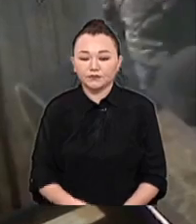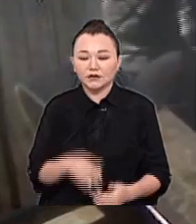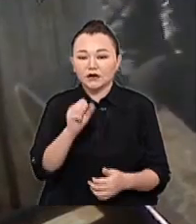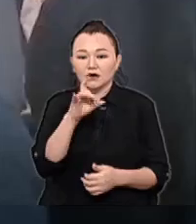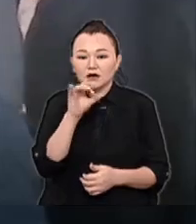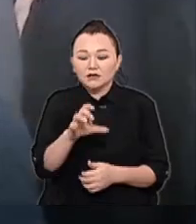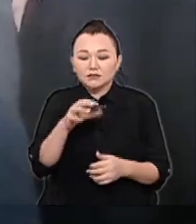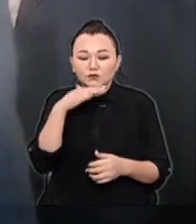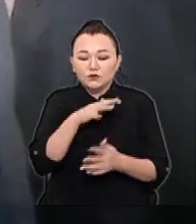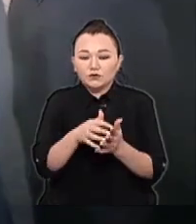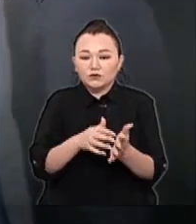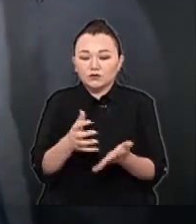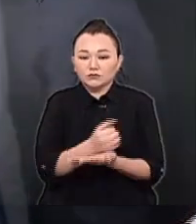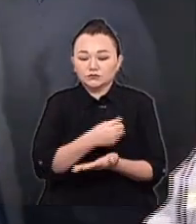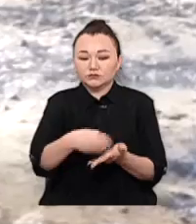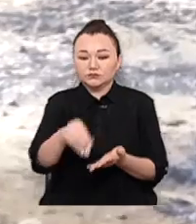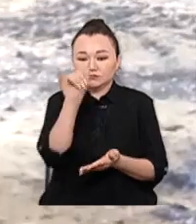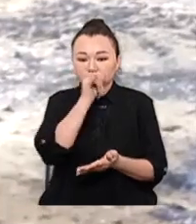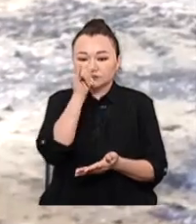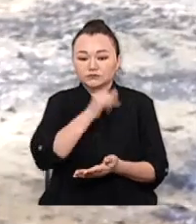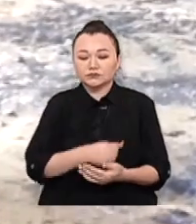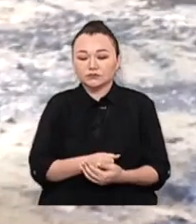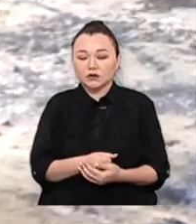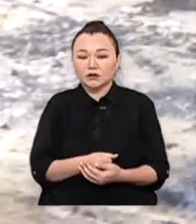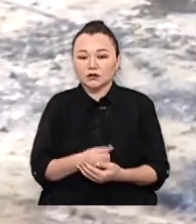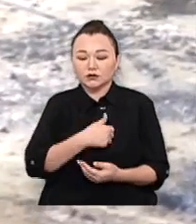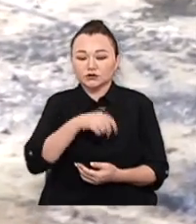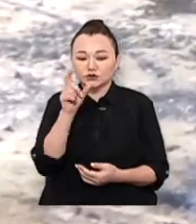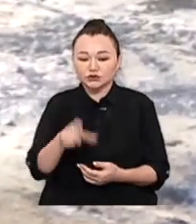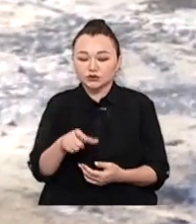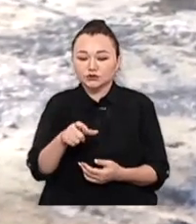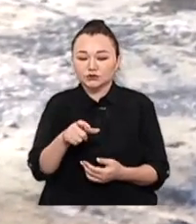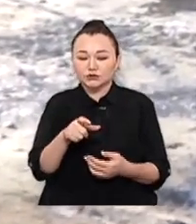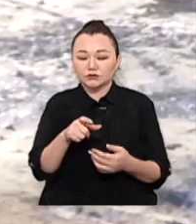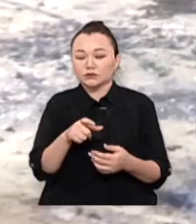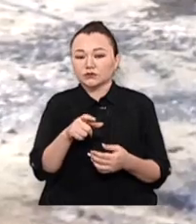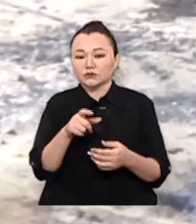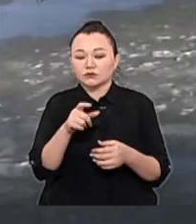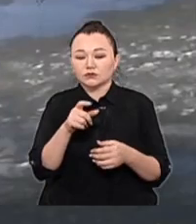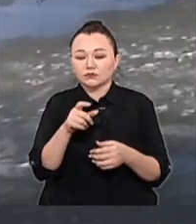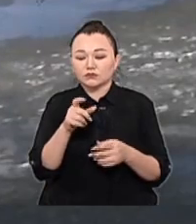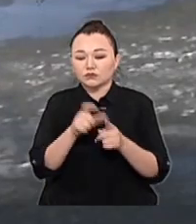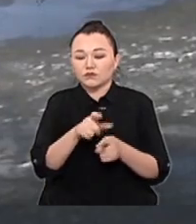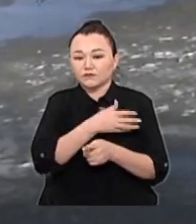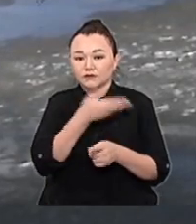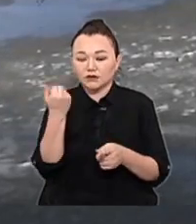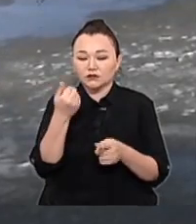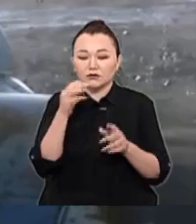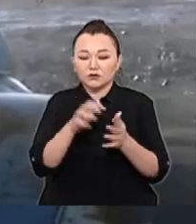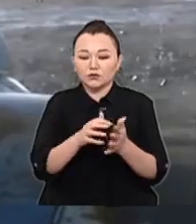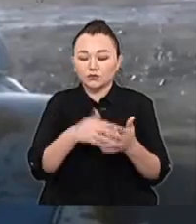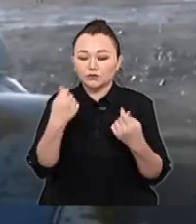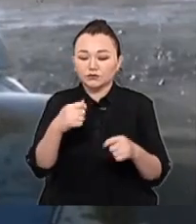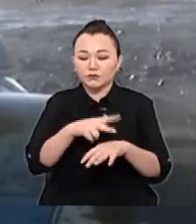Арыста көпшілік көмірге қол жеткізе алмай жүр. Енді адамның словметімде осы айтқанда. Көмір сататын орындарды